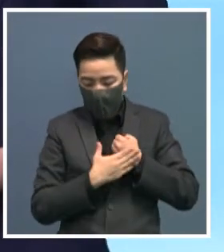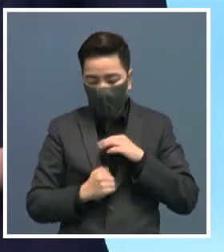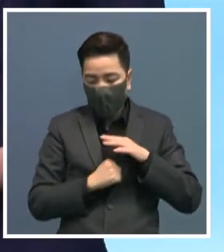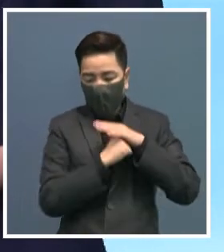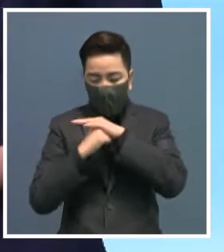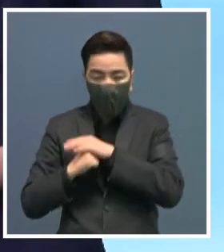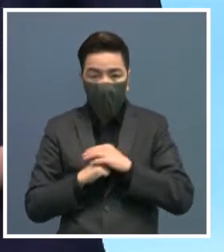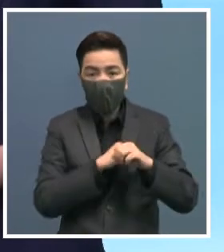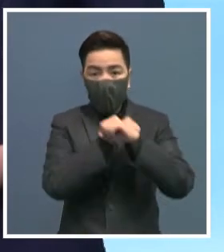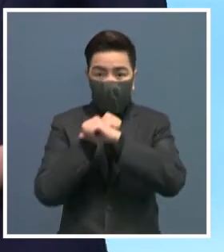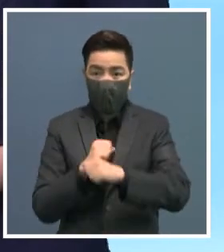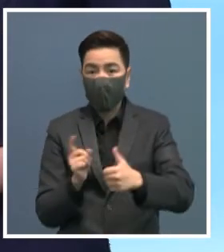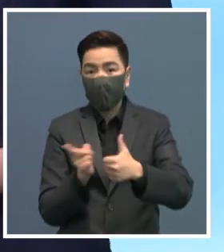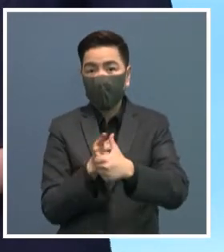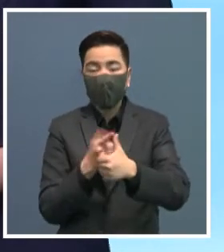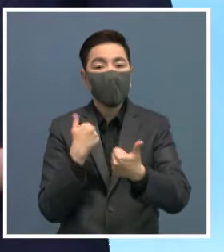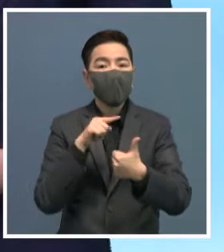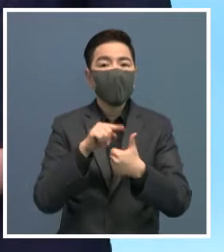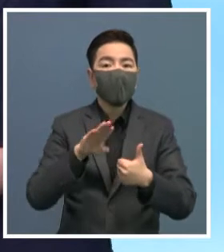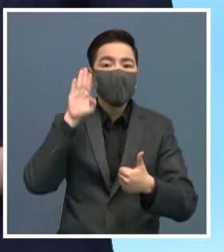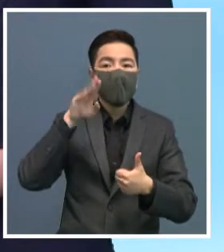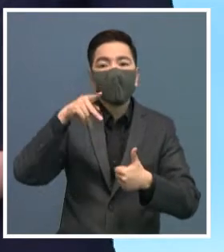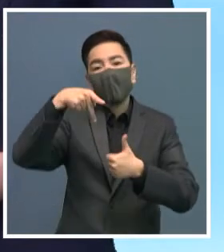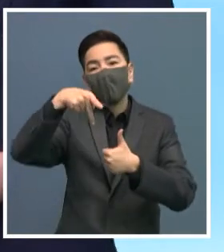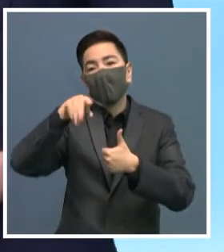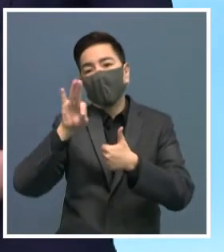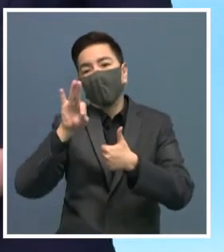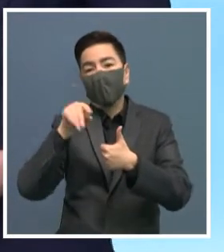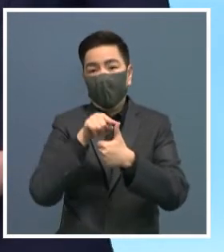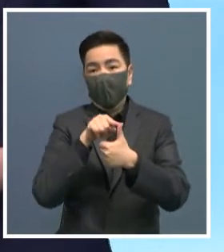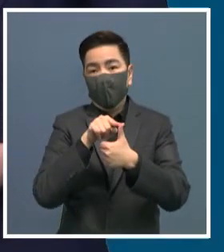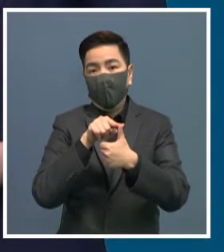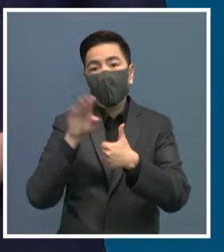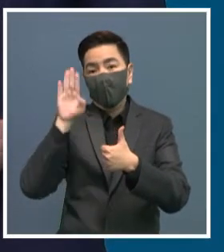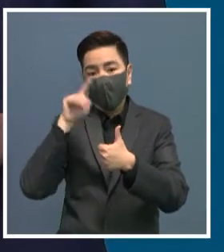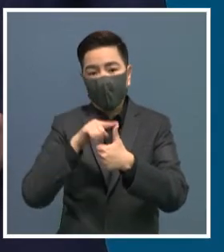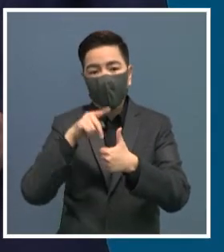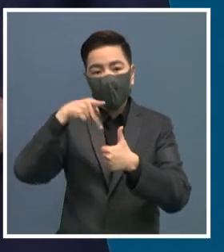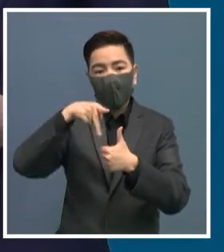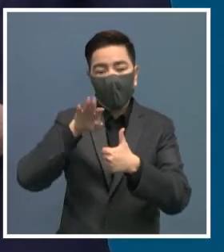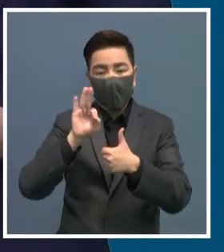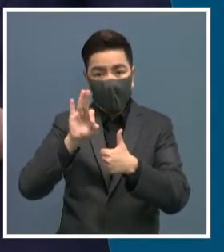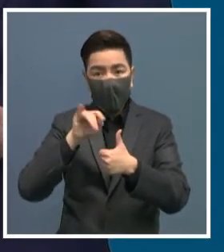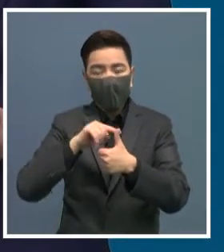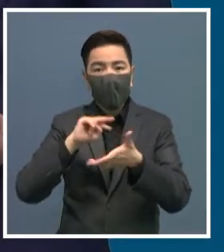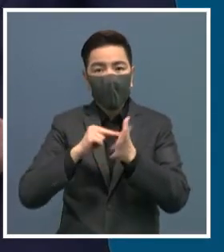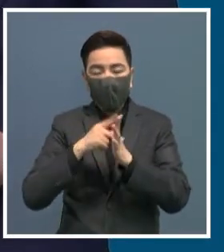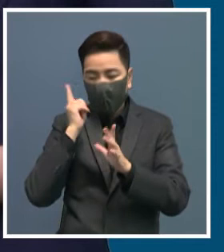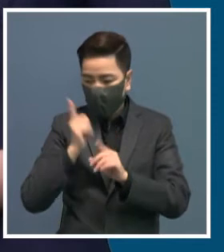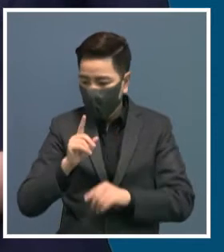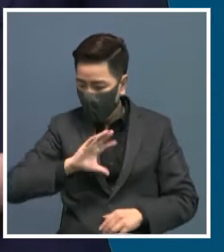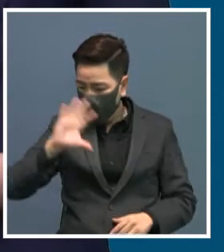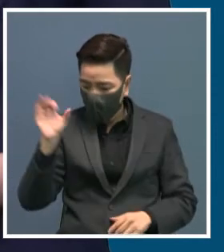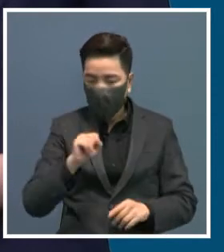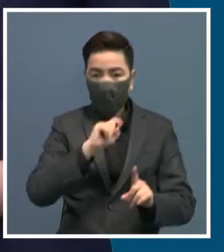ค่ะสำหรับตัวแรกใช้นวัตกรรมนี้ก็คือไฟล์เซอร์ไบโอเอ็นเทคนั่นเองนะคะไปเสิร์ฟ i o n Tecเป็นนวัตกรรมที่มา